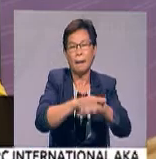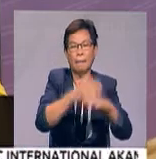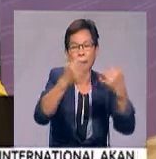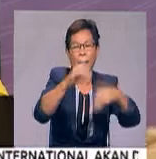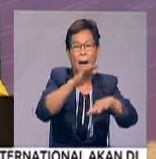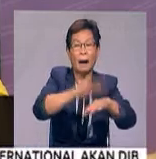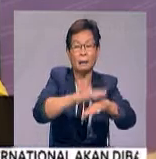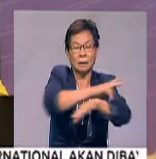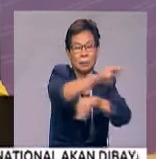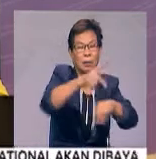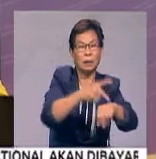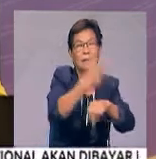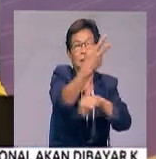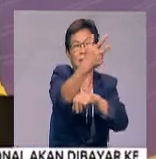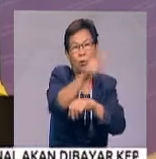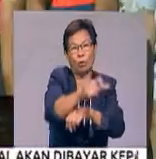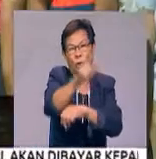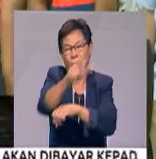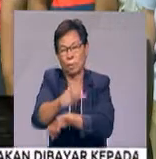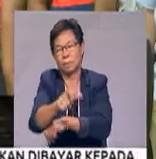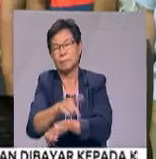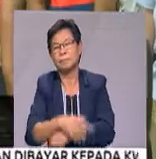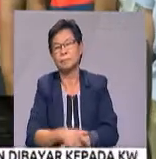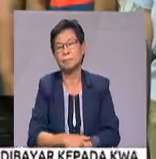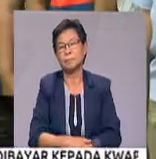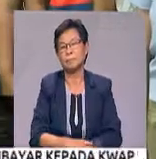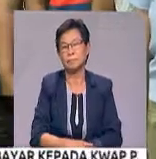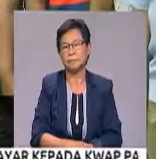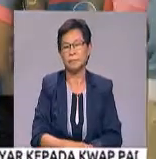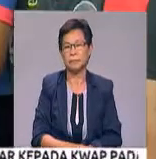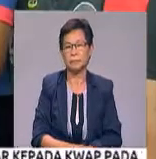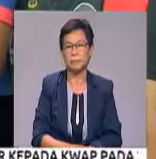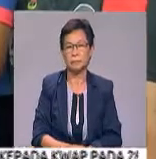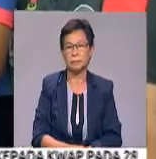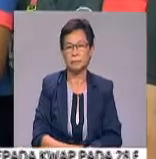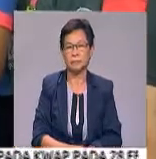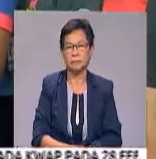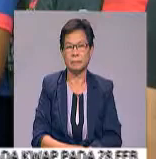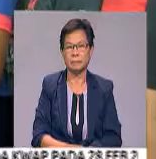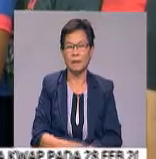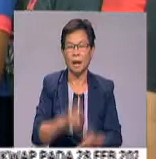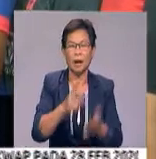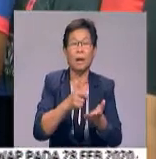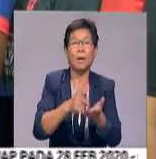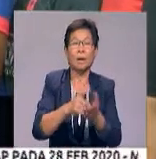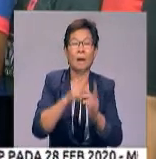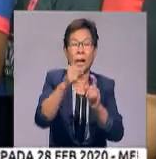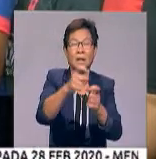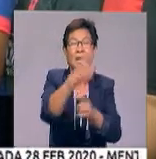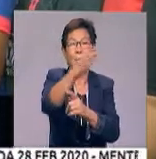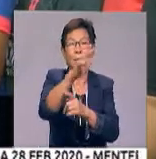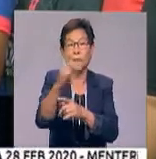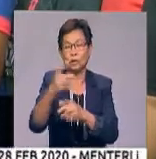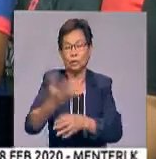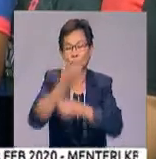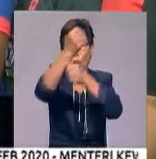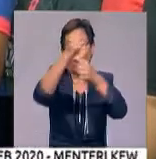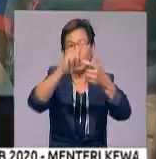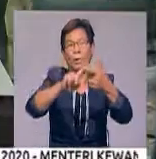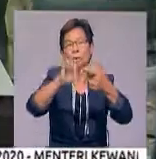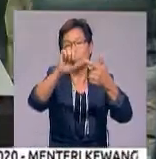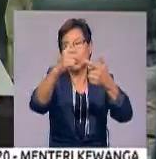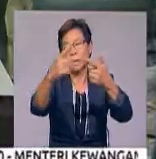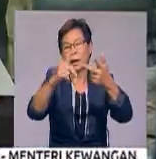Padang seramai tiga orang hadiah Wang tunai R1000 untuk Johan naib Johan